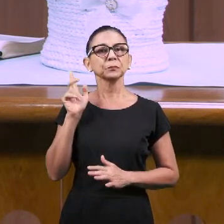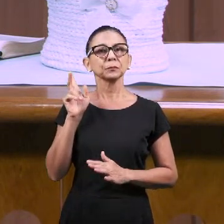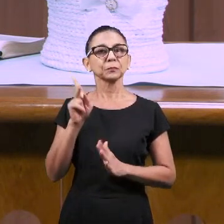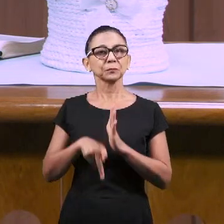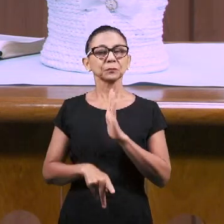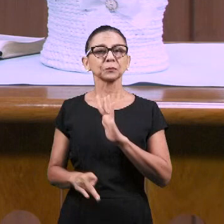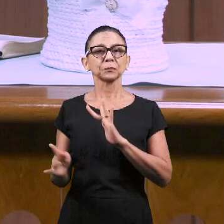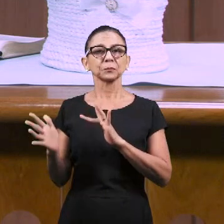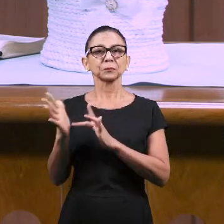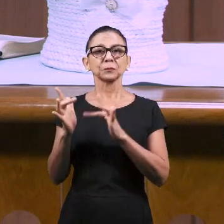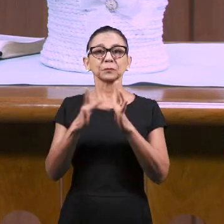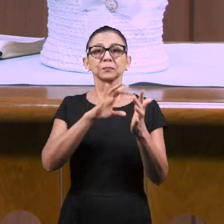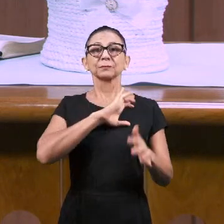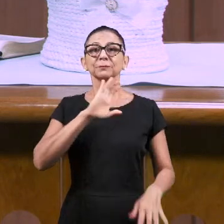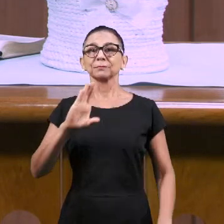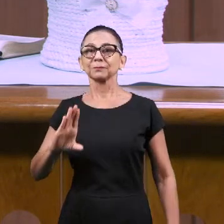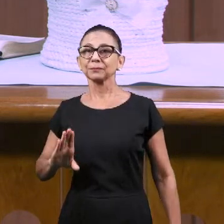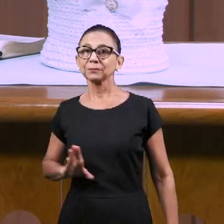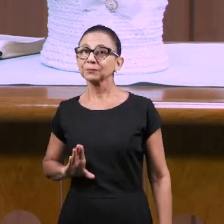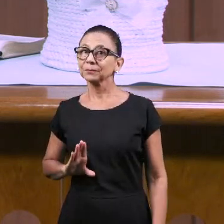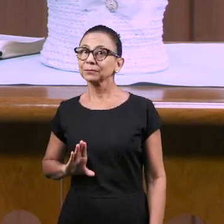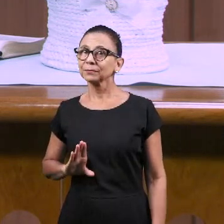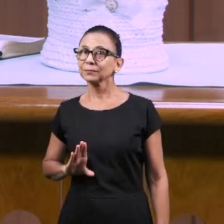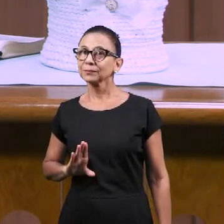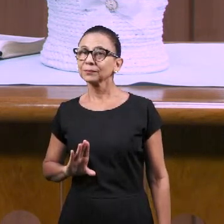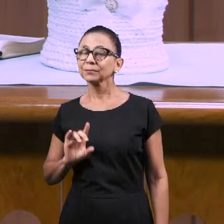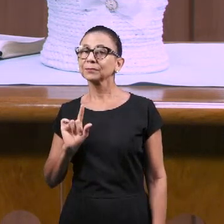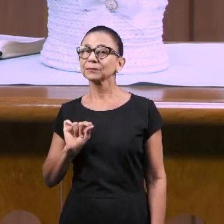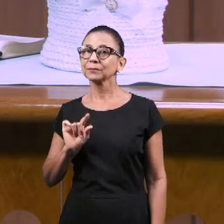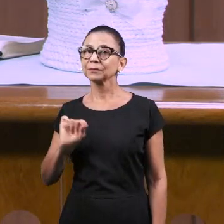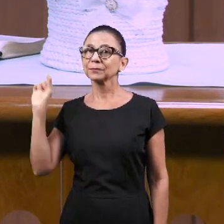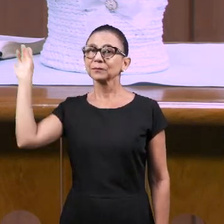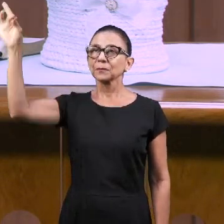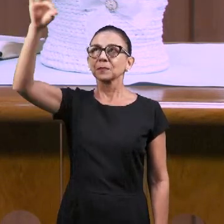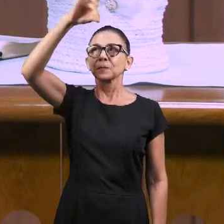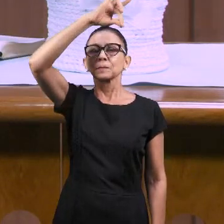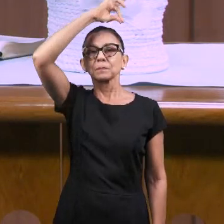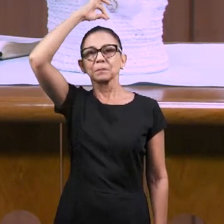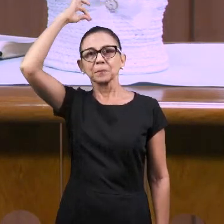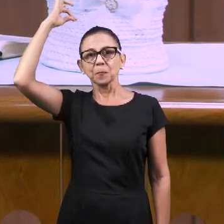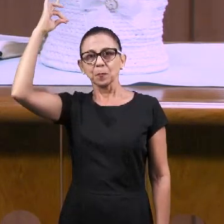c'est le mystère du projet de Christ où le Saint-Esprit,